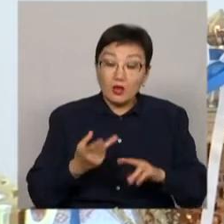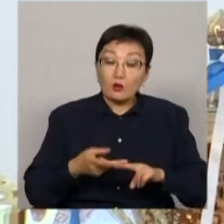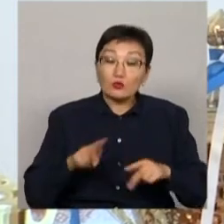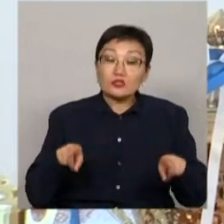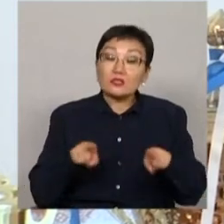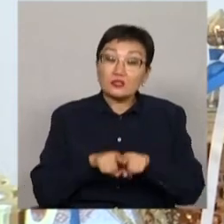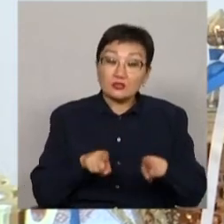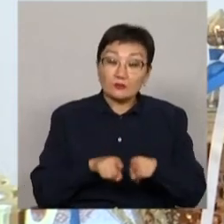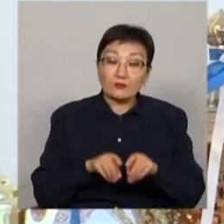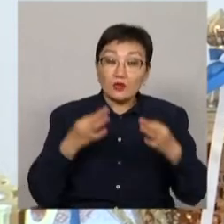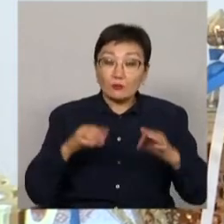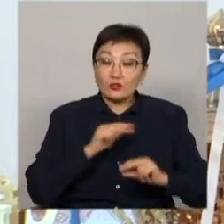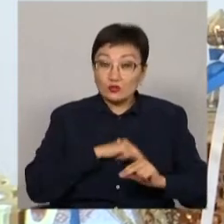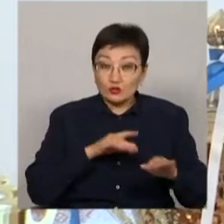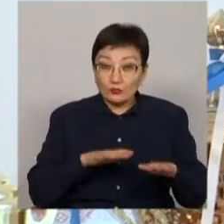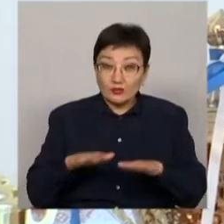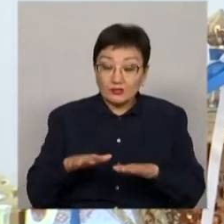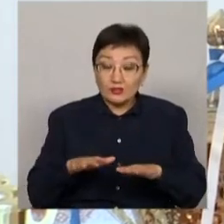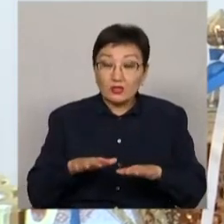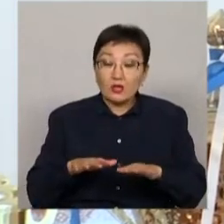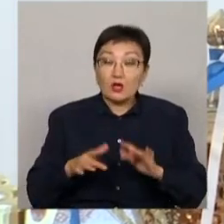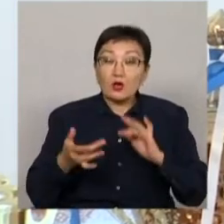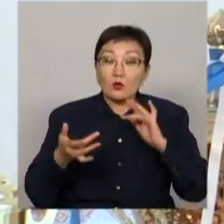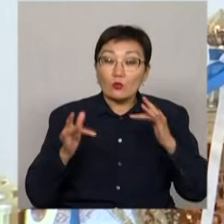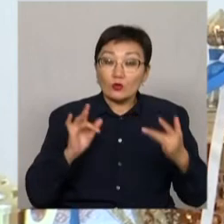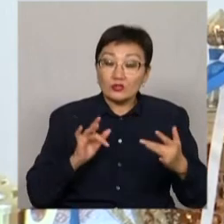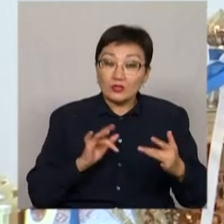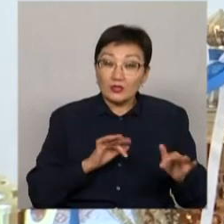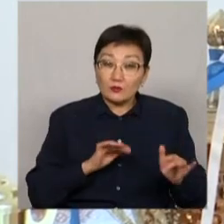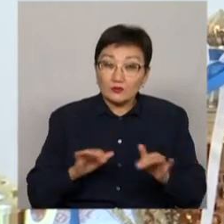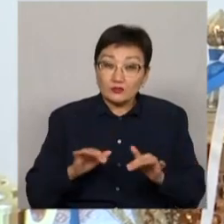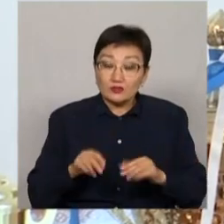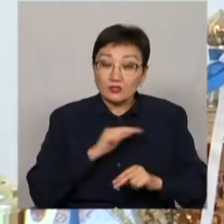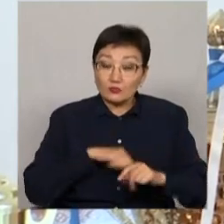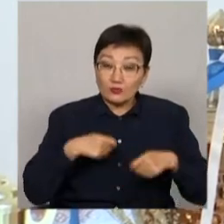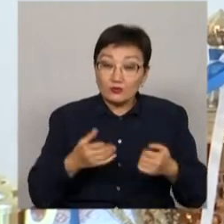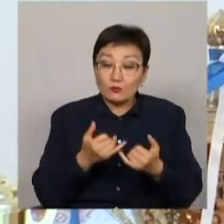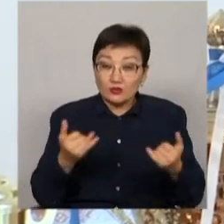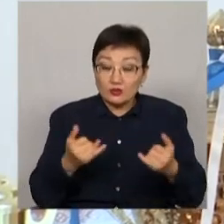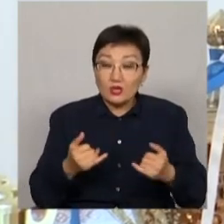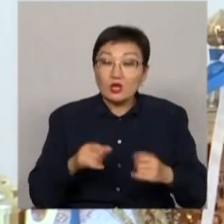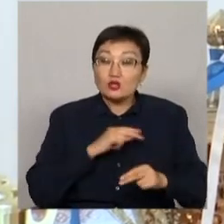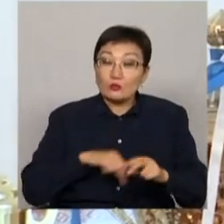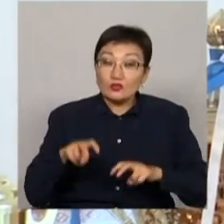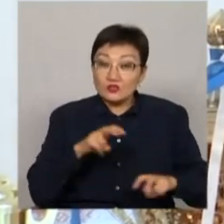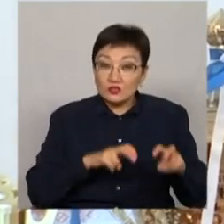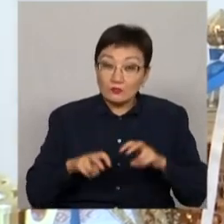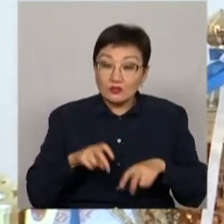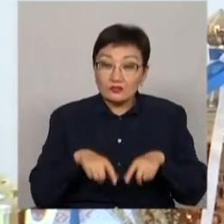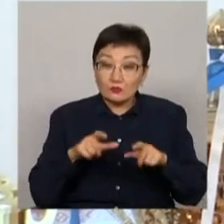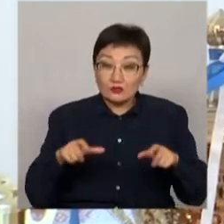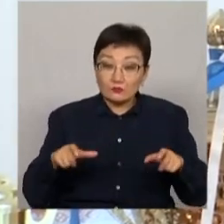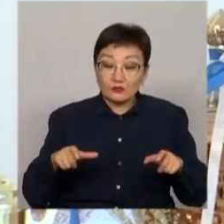Осылайша бос жұмыс орындар онлайн жәрмеңкесі жұмыс іздеуші жұмыс берушілер үшін де және де тұрақты